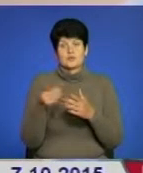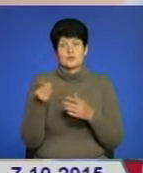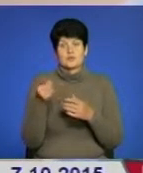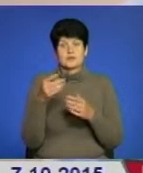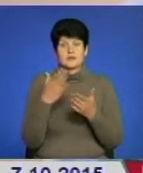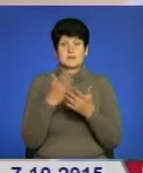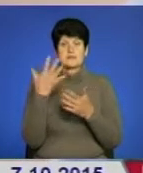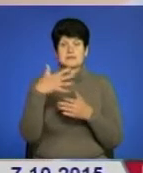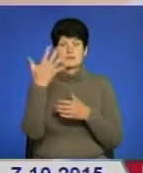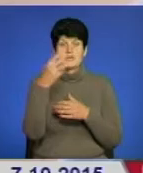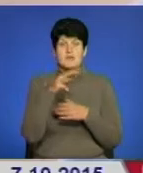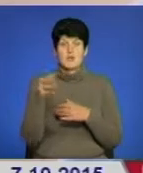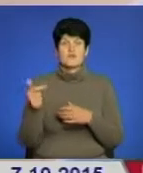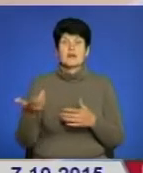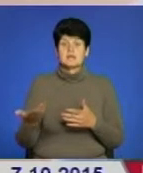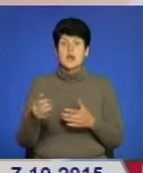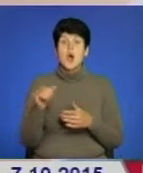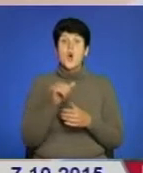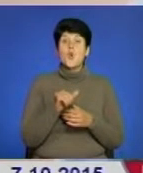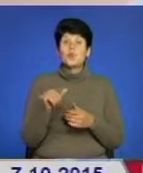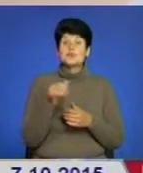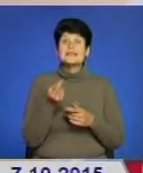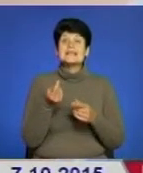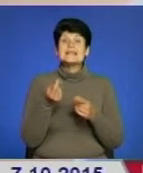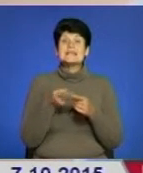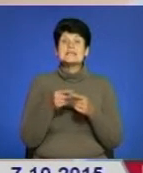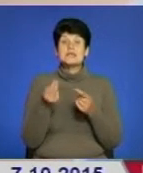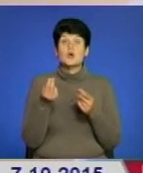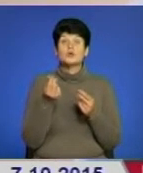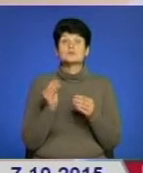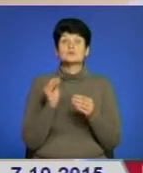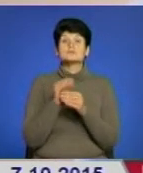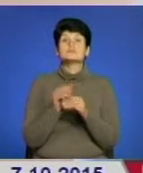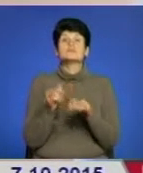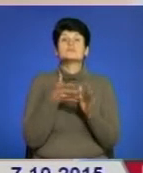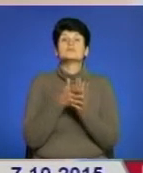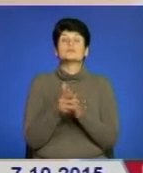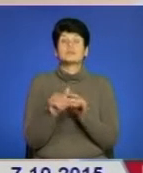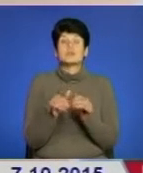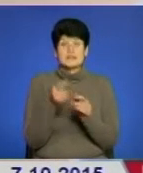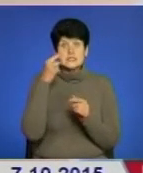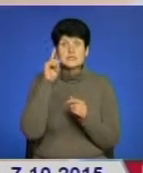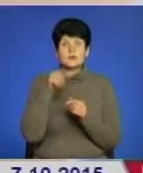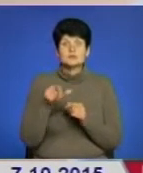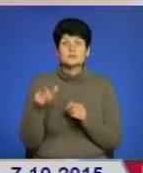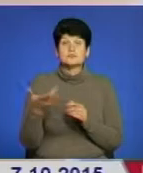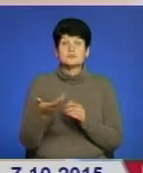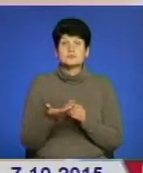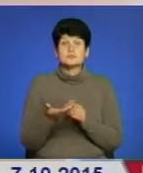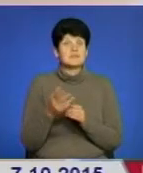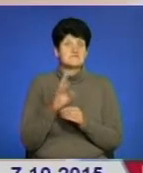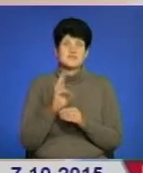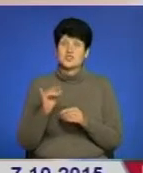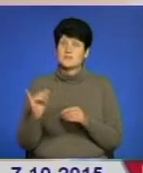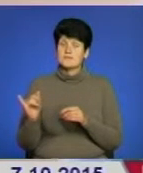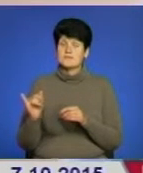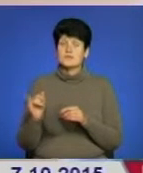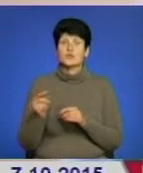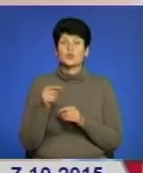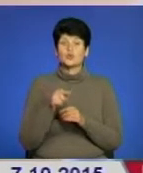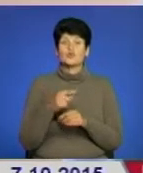гривень. Виникає питання, а куди ці додаткові гроші пішли? От, чи знають про це тернополяни? Напевно, ні. Тому